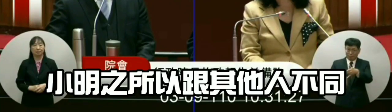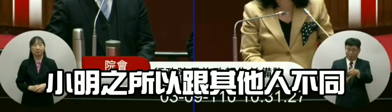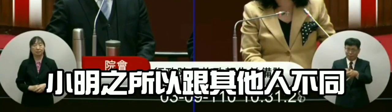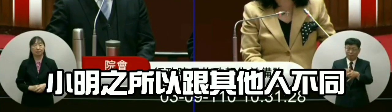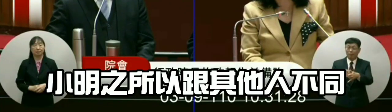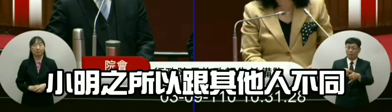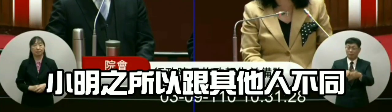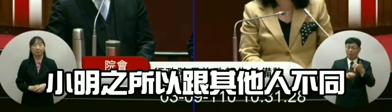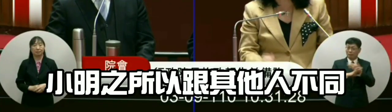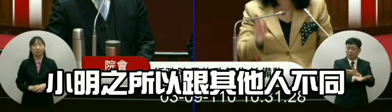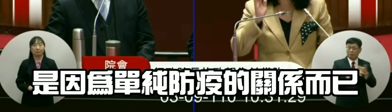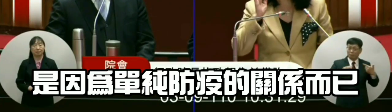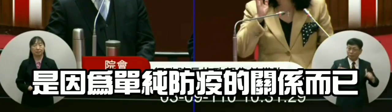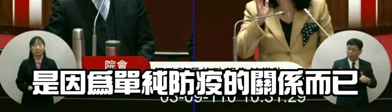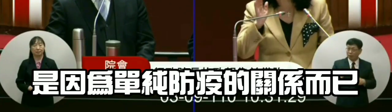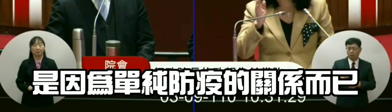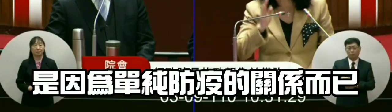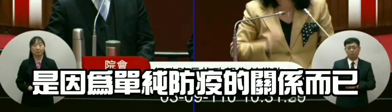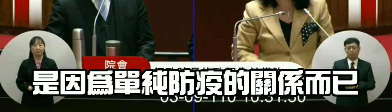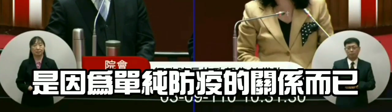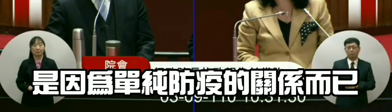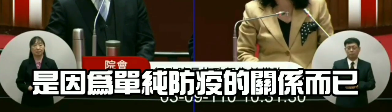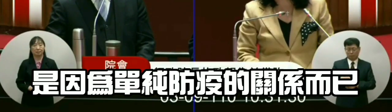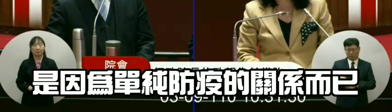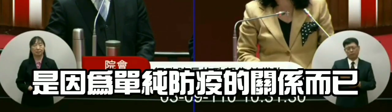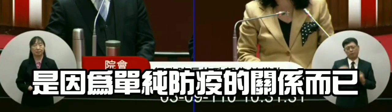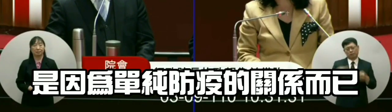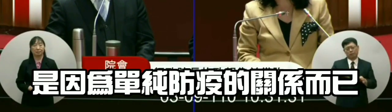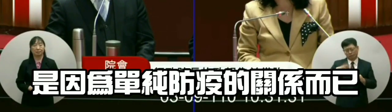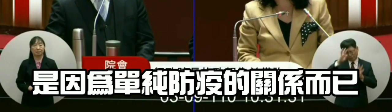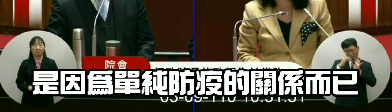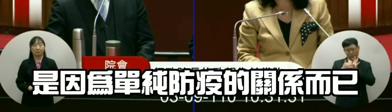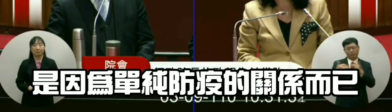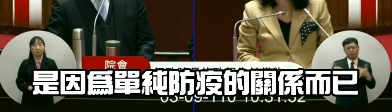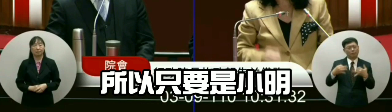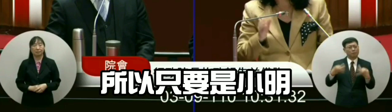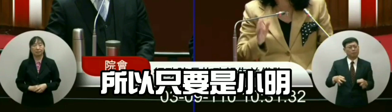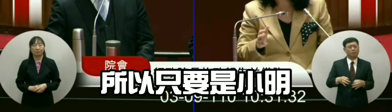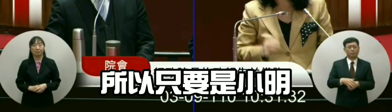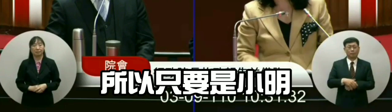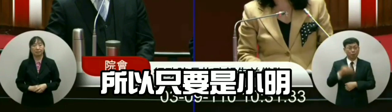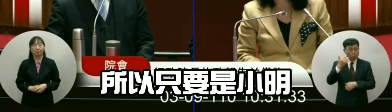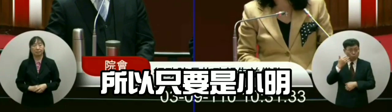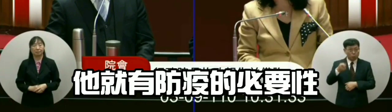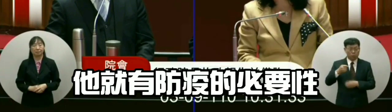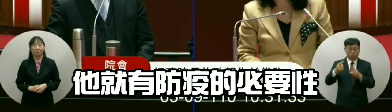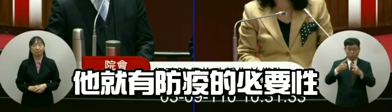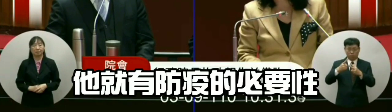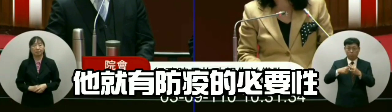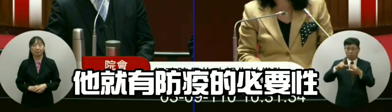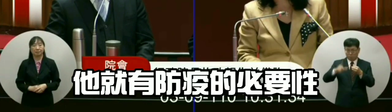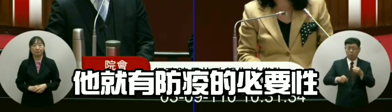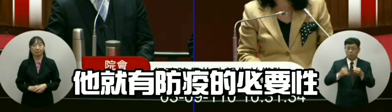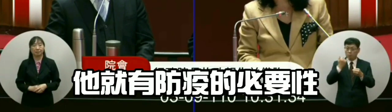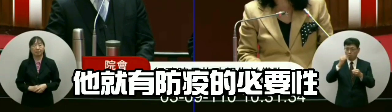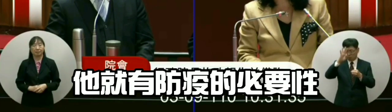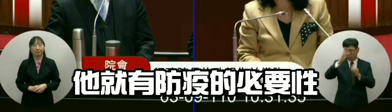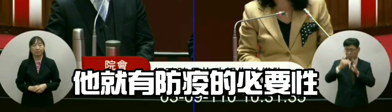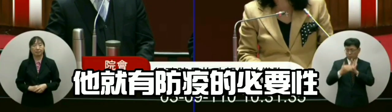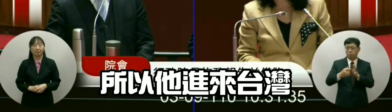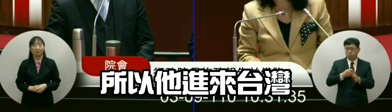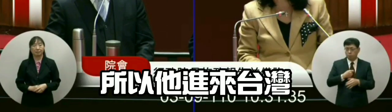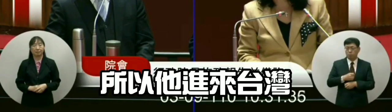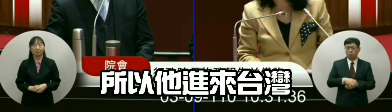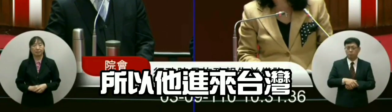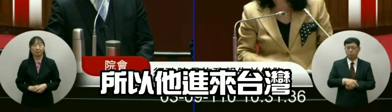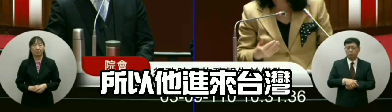小明之所以跟其他人不同，是因为单纯防疫的关系而已，所以只要是小明他就有防疫的必要